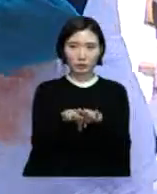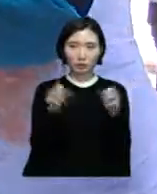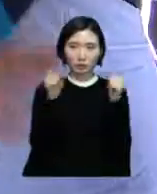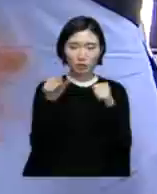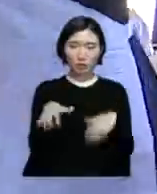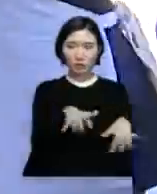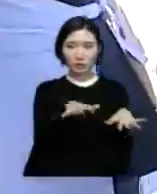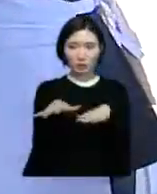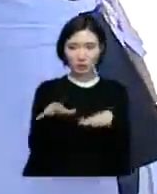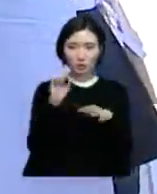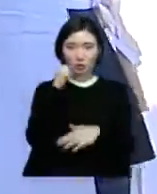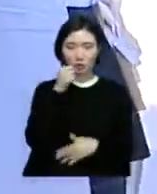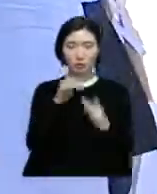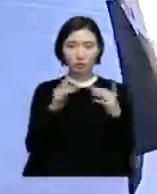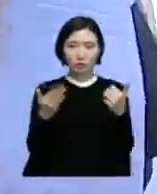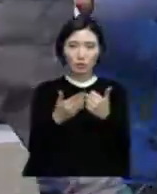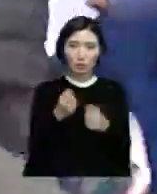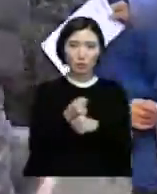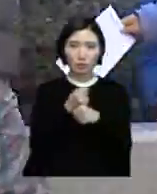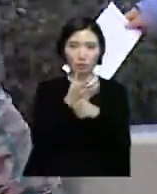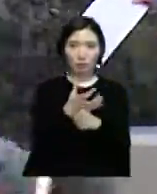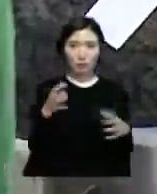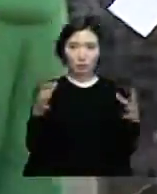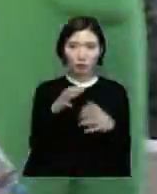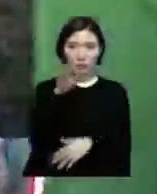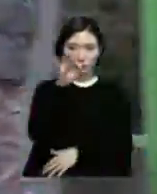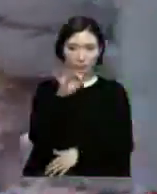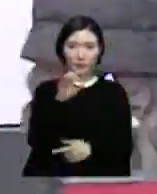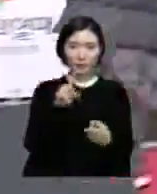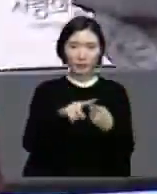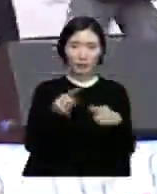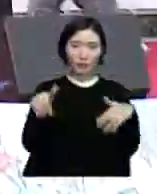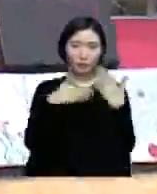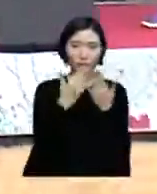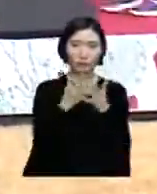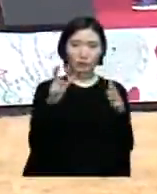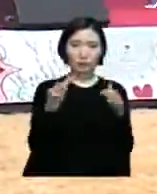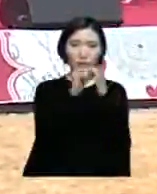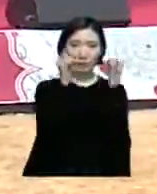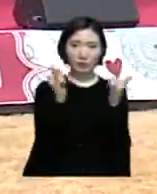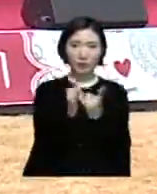어려운 이웃들에게 전달됐고 모인 수익금 역시 전액 지역